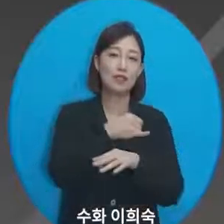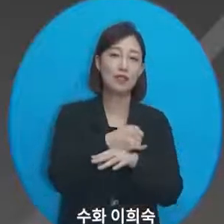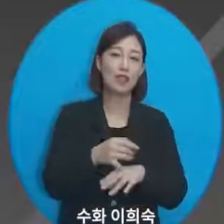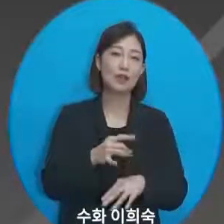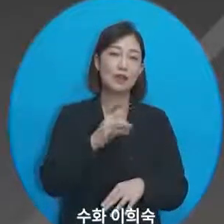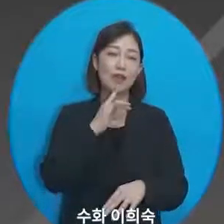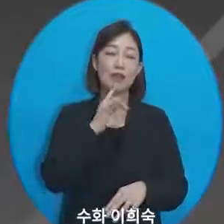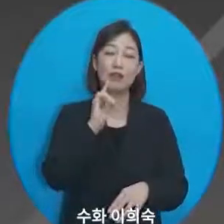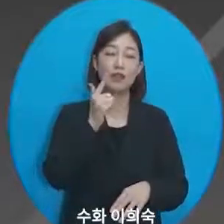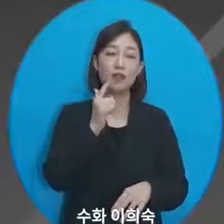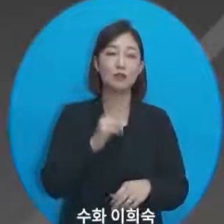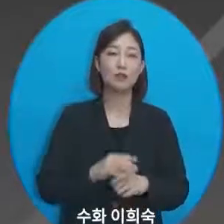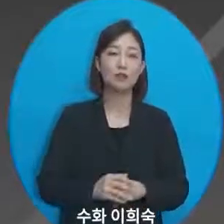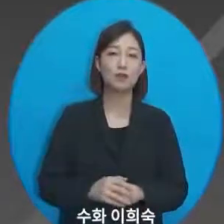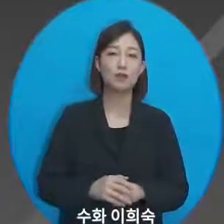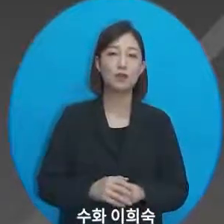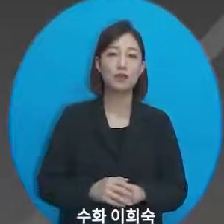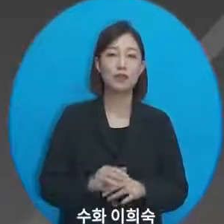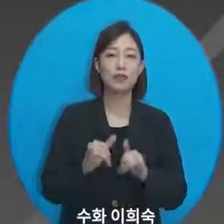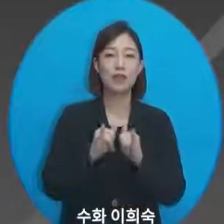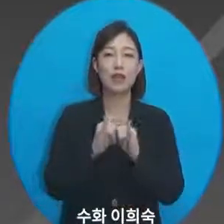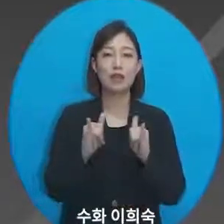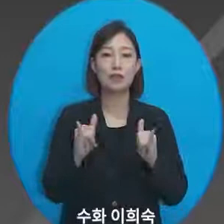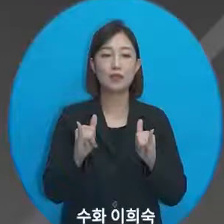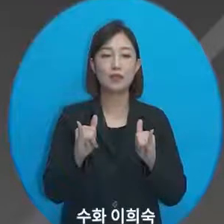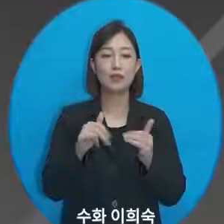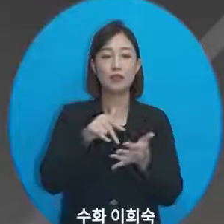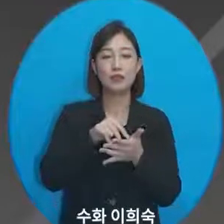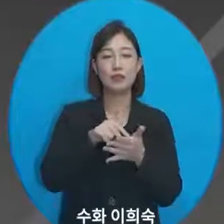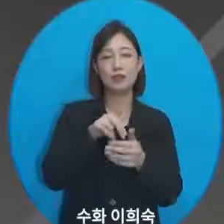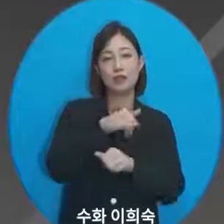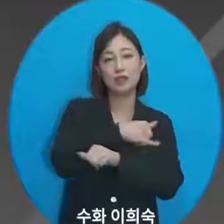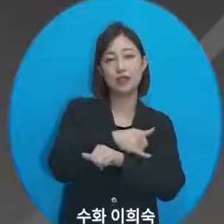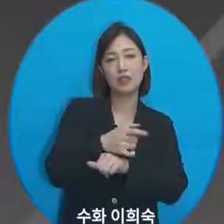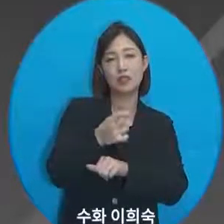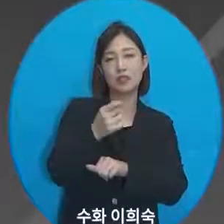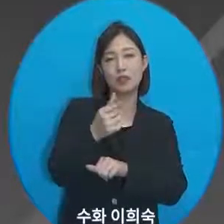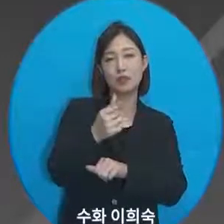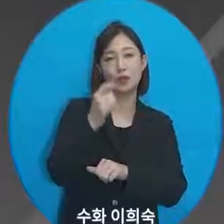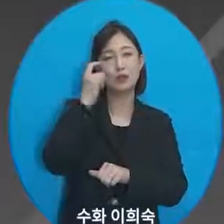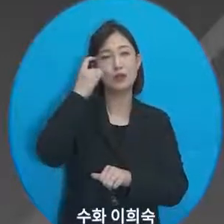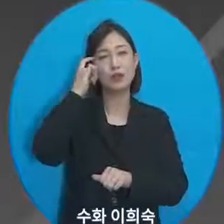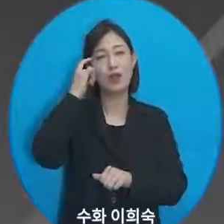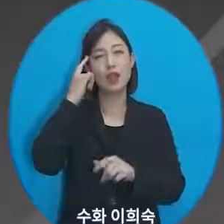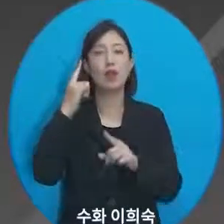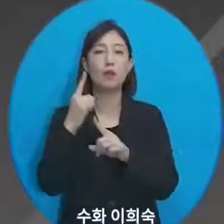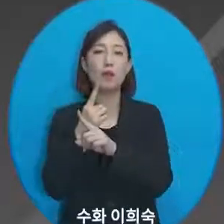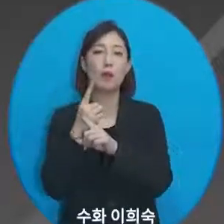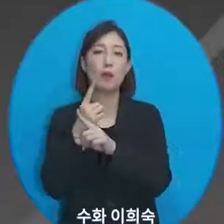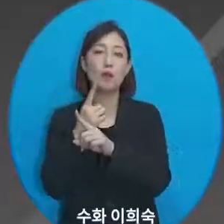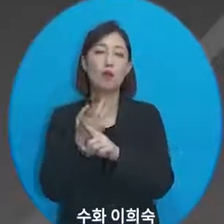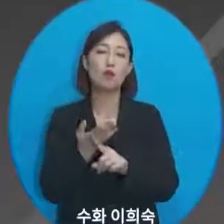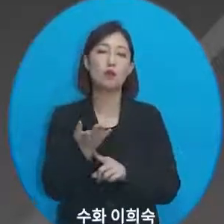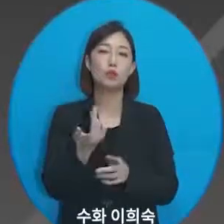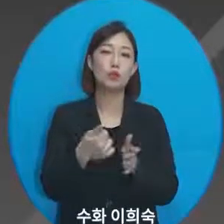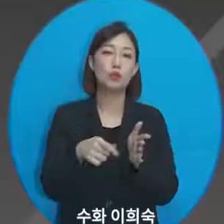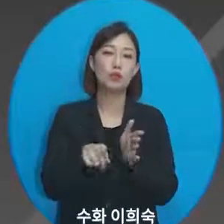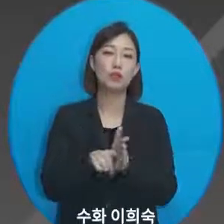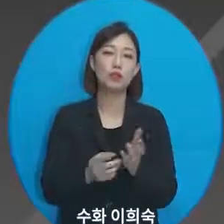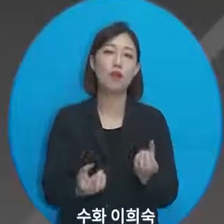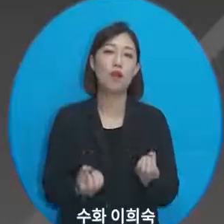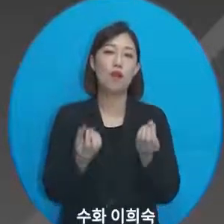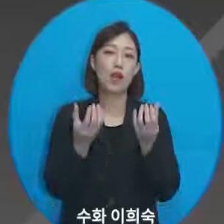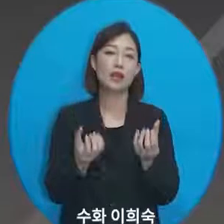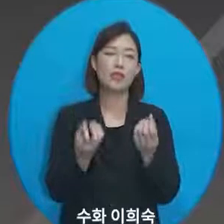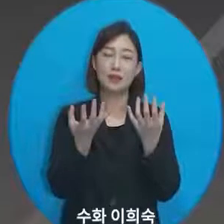그 행사들을 하고 있는데, 그 행사의 초점은 공모전을 통해서 인식을 바꿔나가도록 노력하고 있는 모습들을